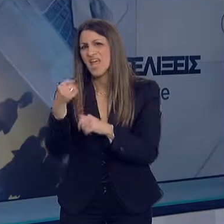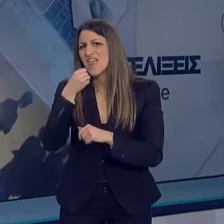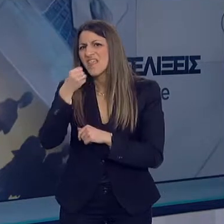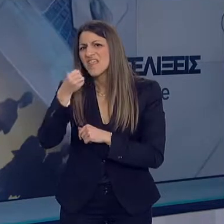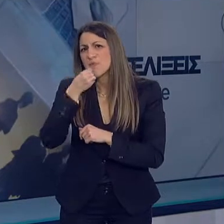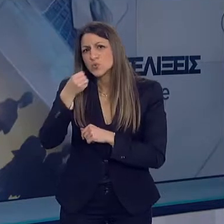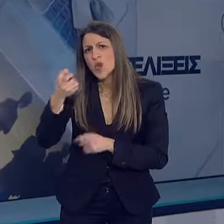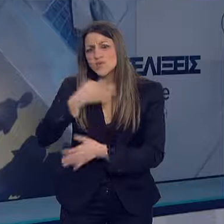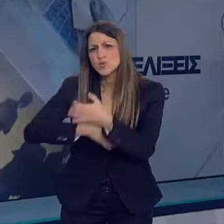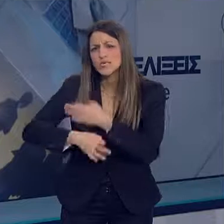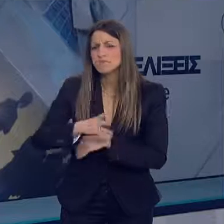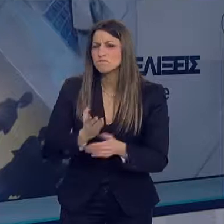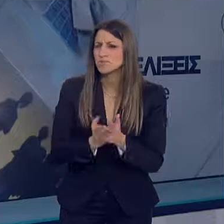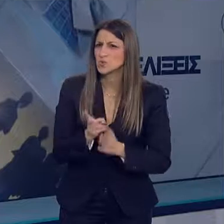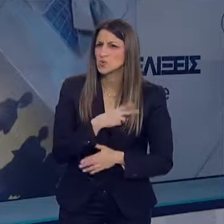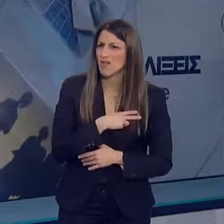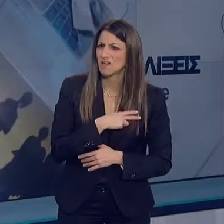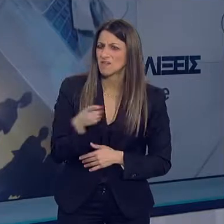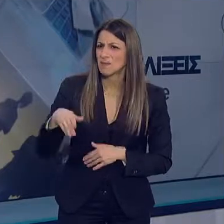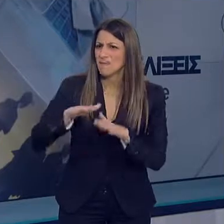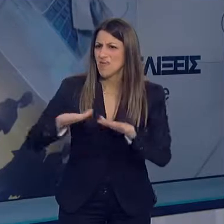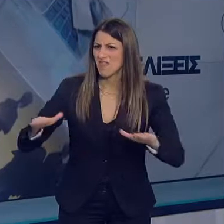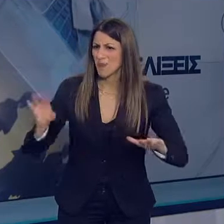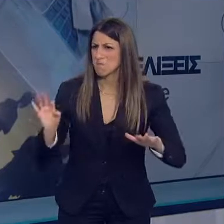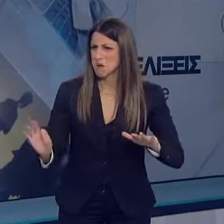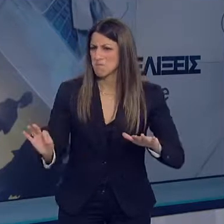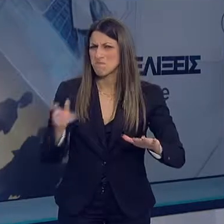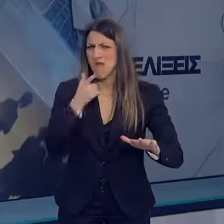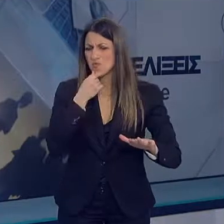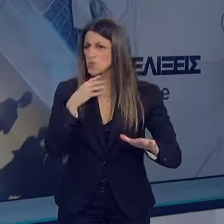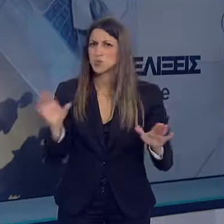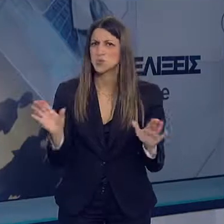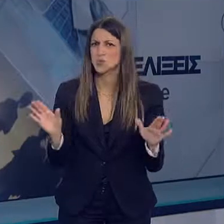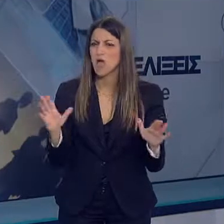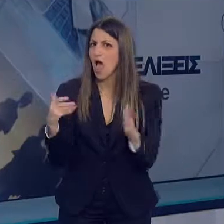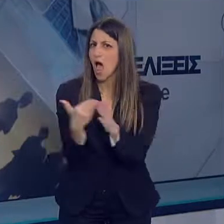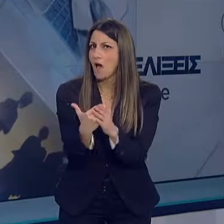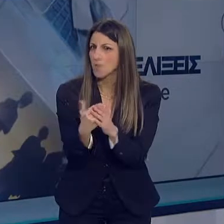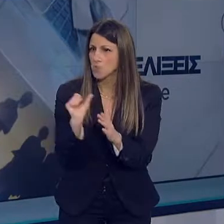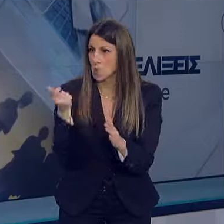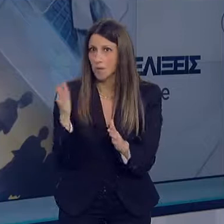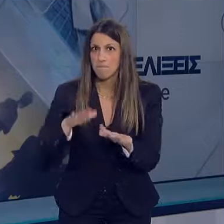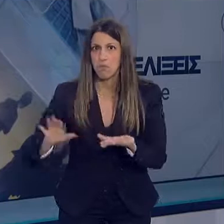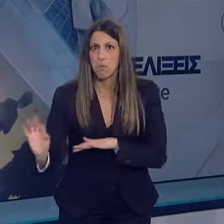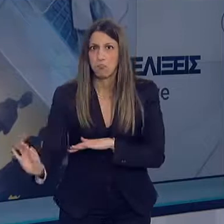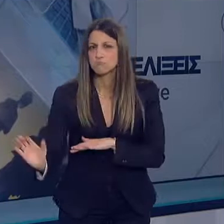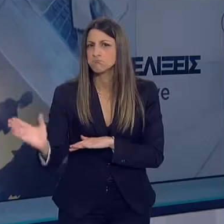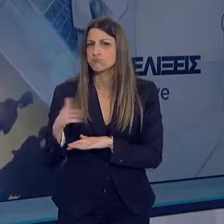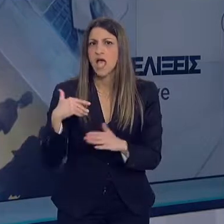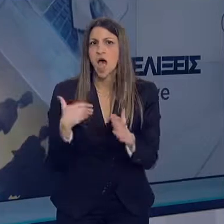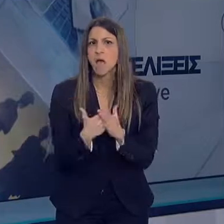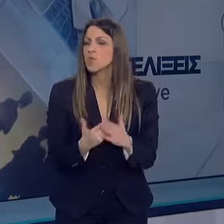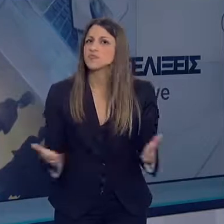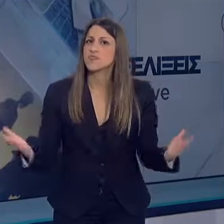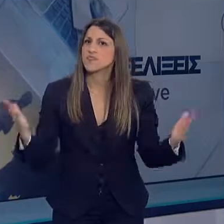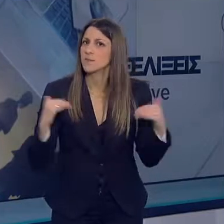ότι είναι τα παιδιά ο κύριος φορέας μετάδοσης του ιού στην κοινότητα. Τουλάχιστον δεν έχει αποδειχθεί επιστημονικά. Και δεν ξέρουμε